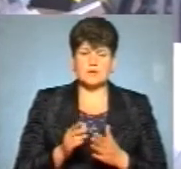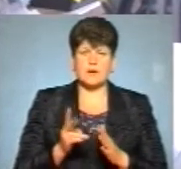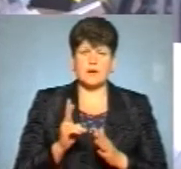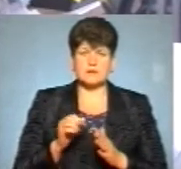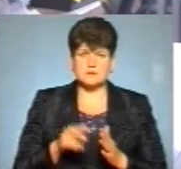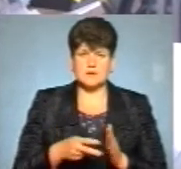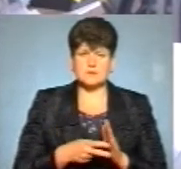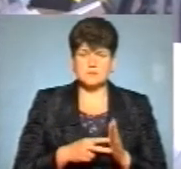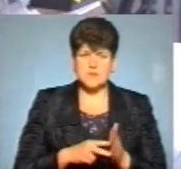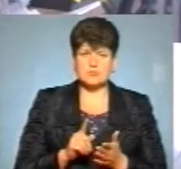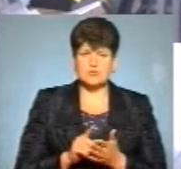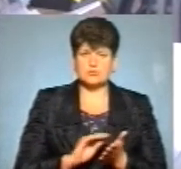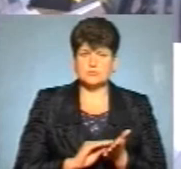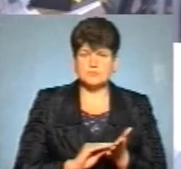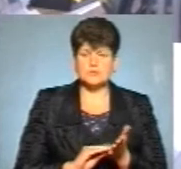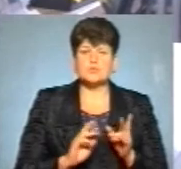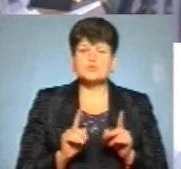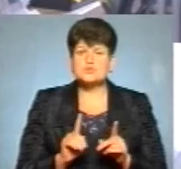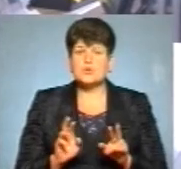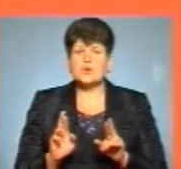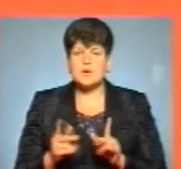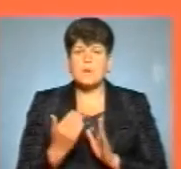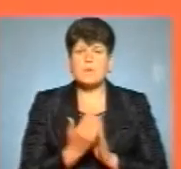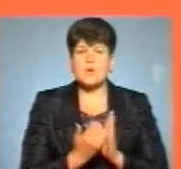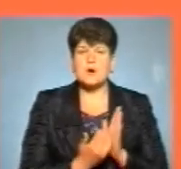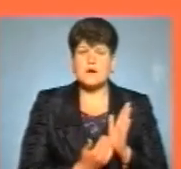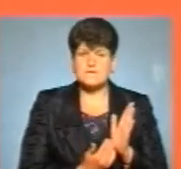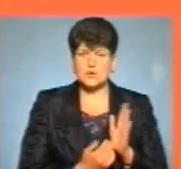бути визначено, що і як по графіку.